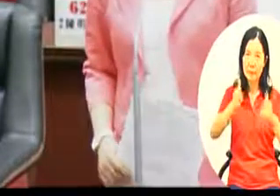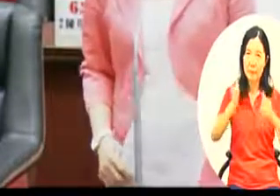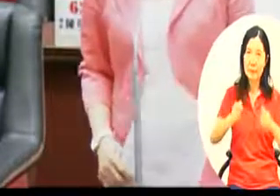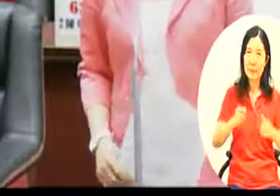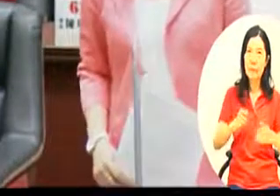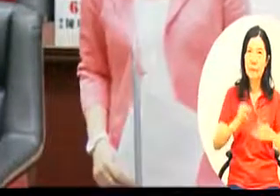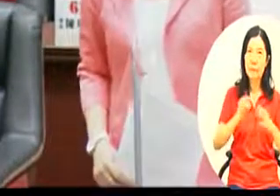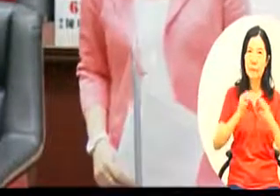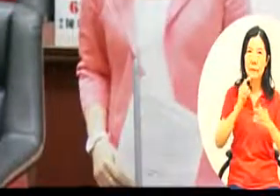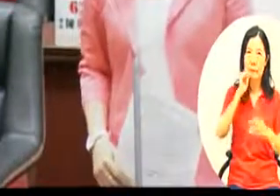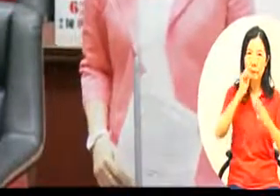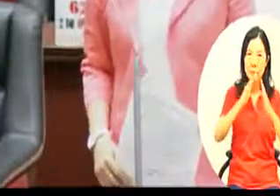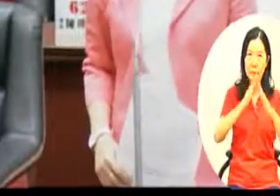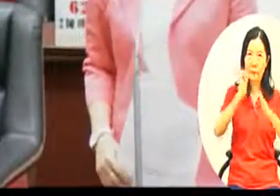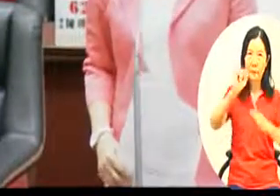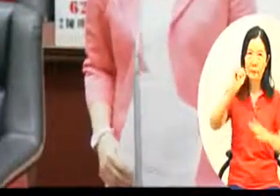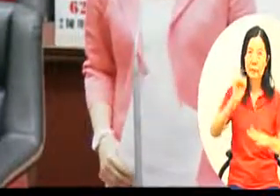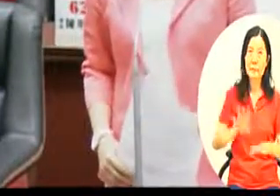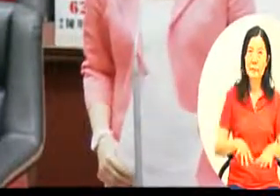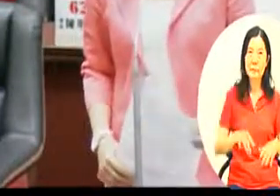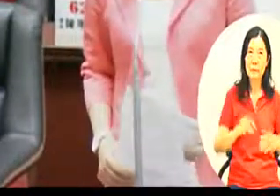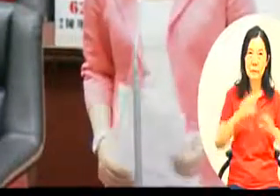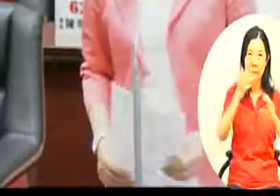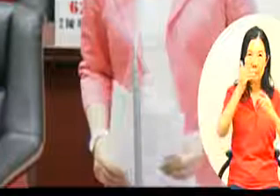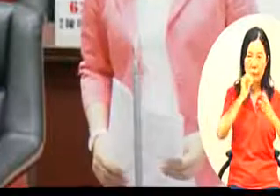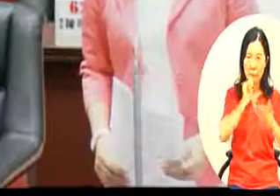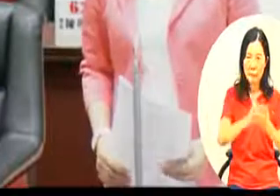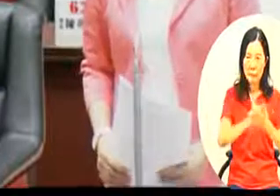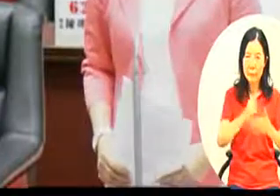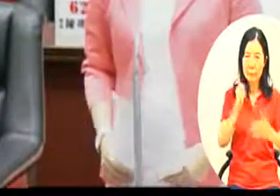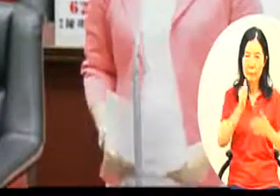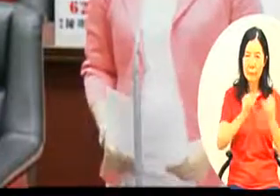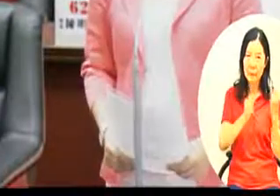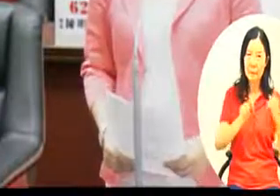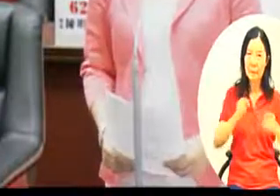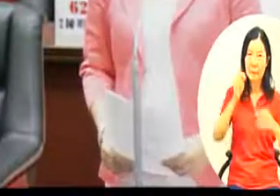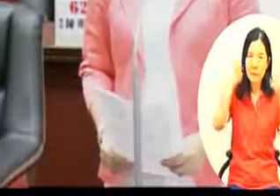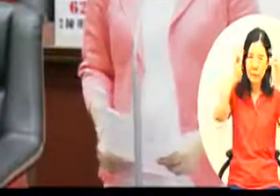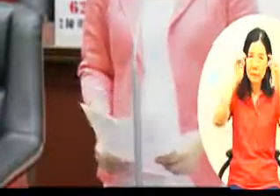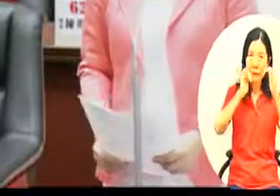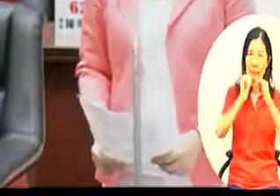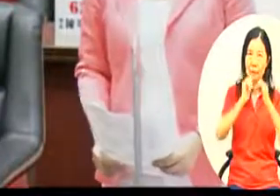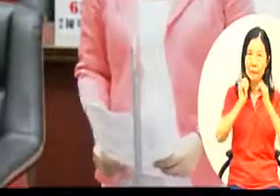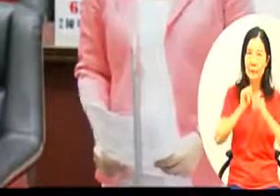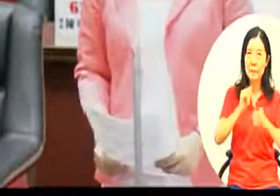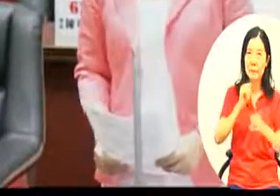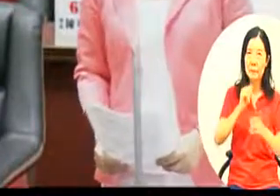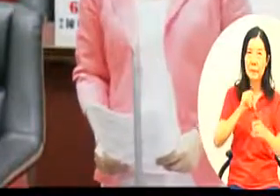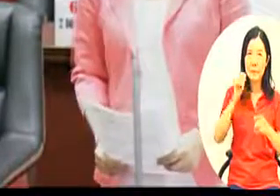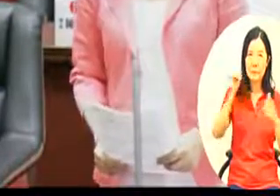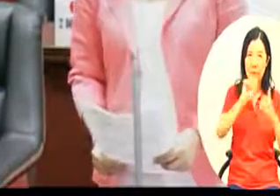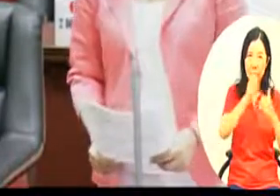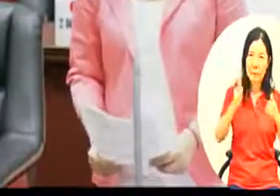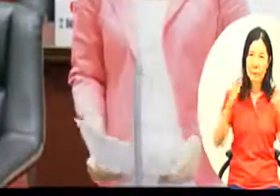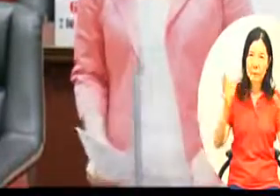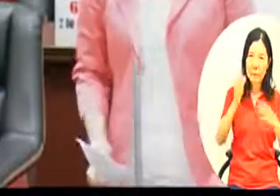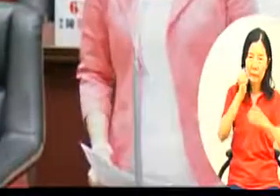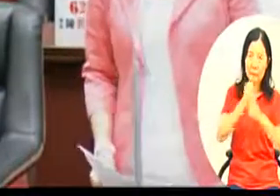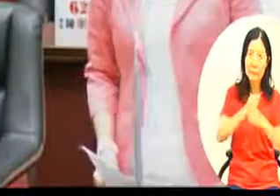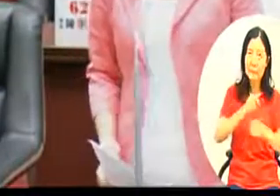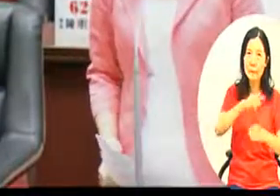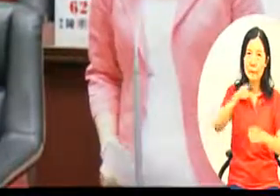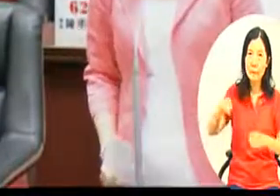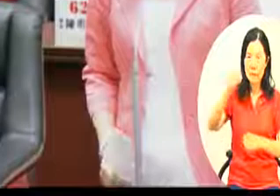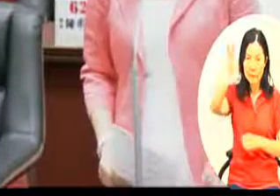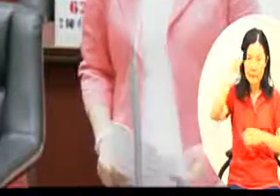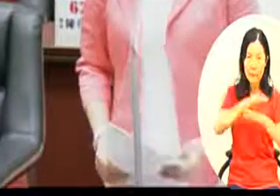市长，以及呢各位媒体女士先生，还有高雄市市民朋友，我们议会同仁，大家早安，大家好。今